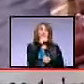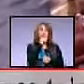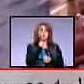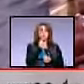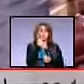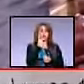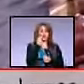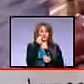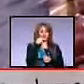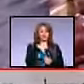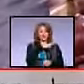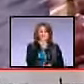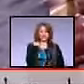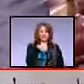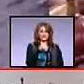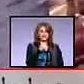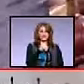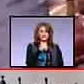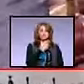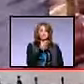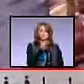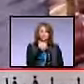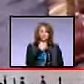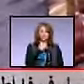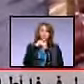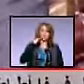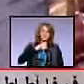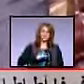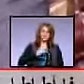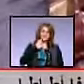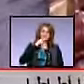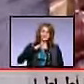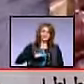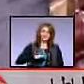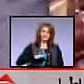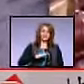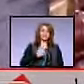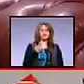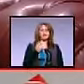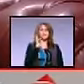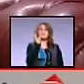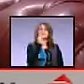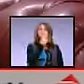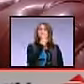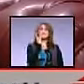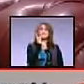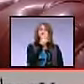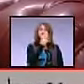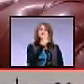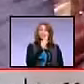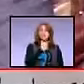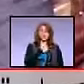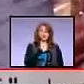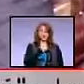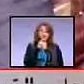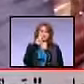نتكلم في واحد من الناس، كريم عبد العزيز بقى الطفل الجميل اللي احنا شفناه زمان في فيلم المشبوه طبعا مع الاستاذ عادل امام طبعاً.